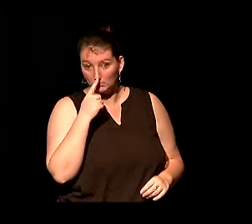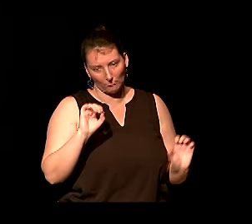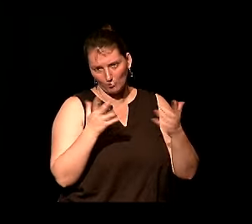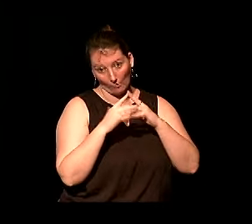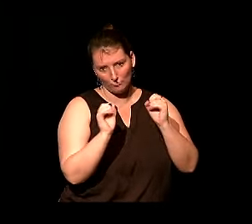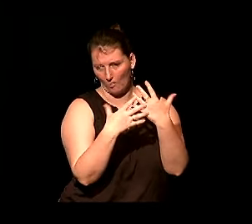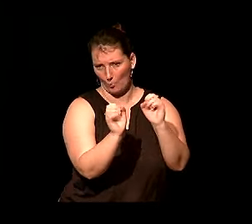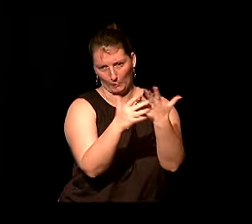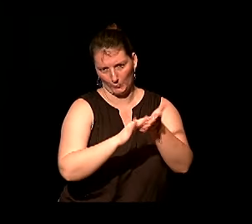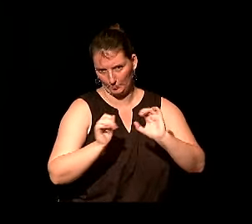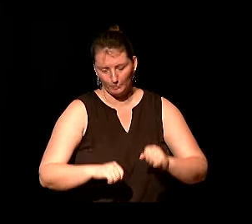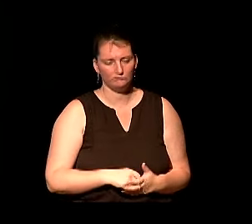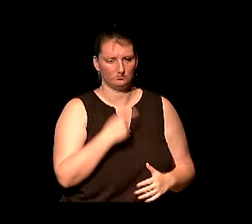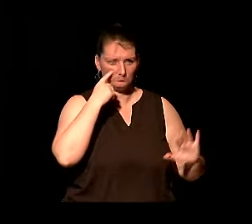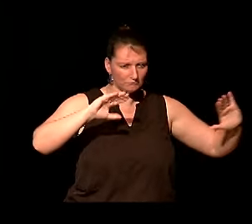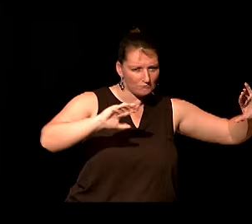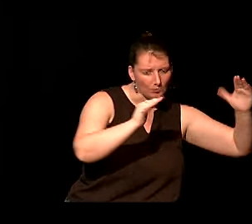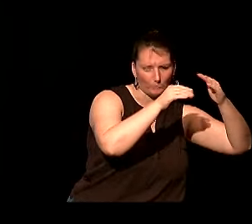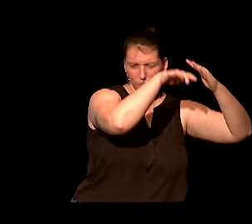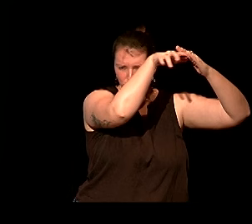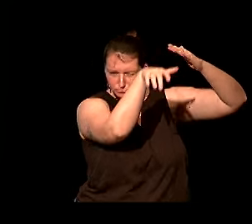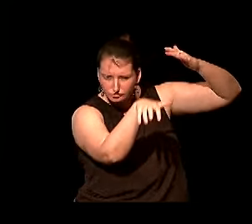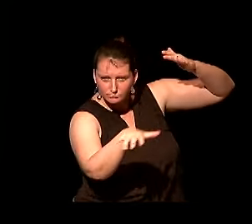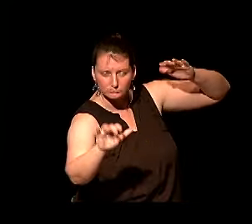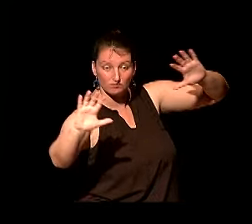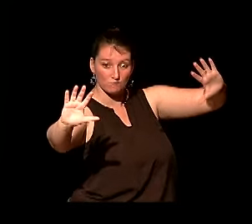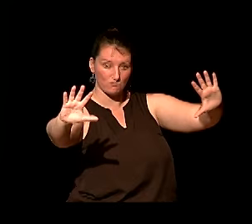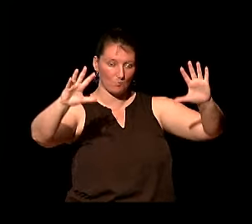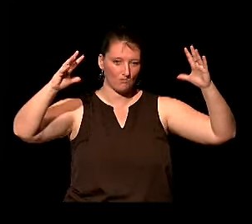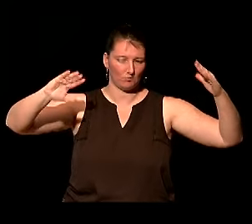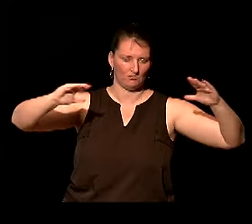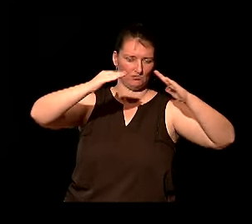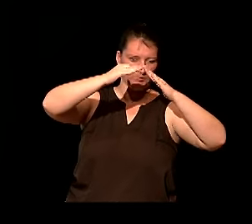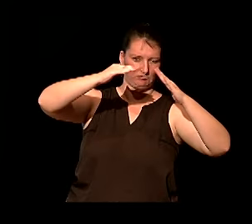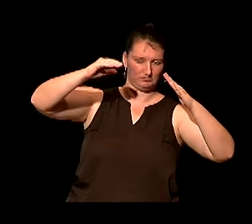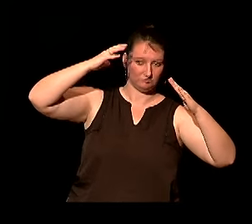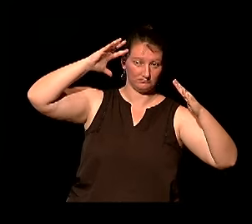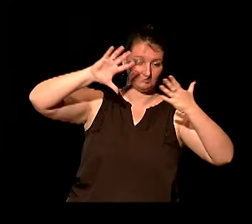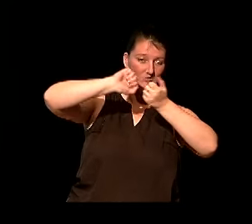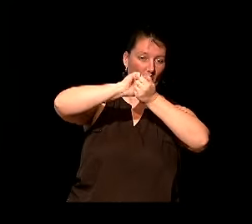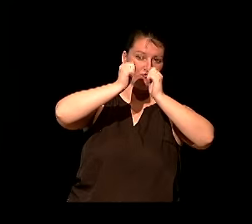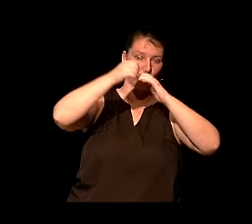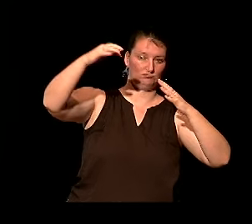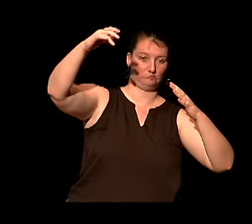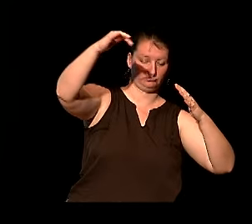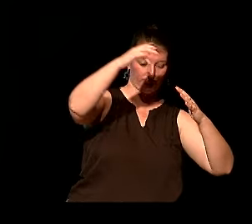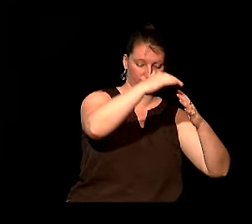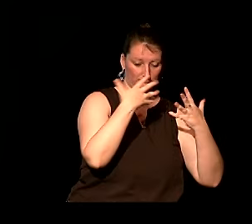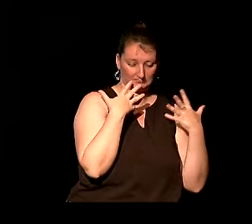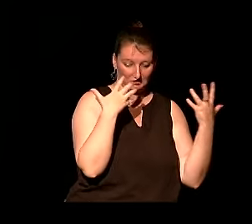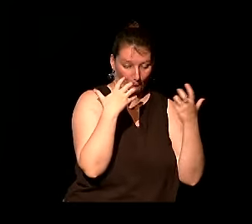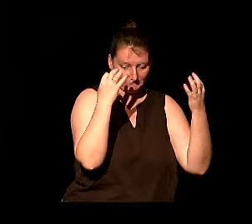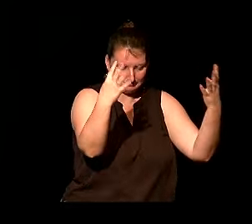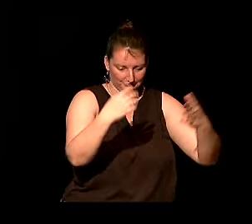J'ai voulu montrer la montagne et les torrents, les sous-bois et les cimes neigeuses, bref, retrouver tout un climat Daniel Boone.